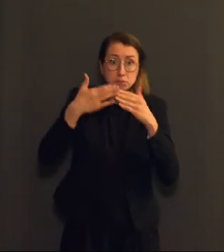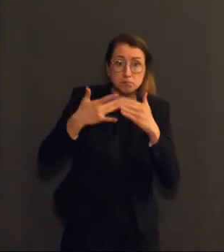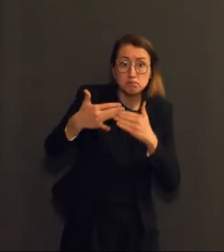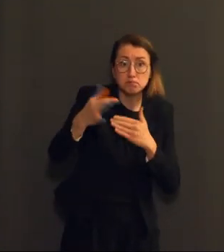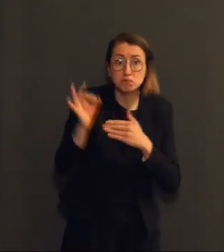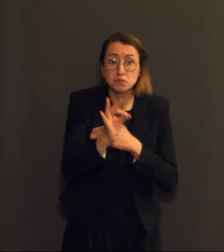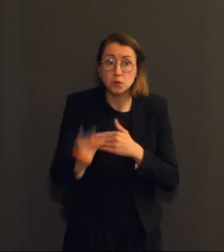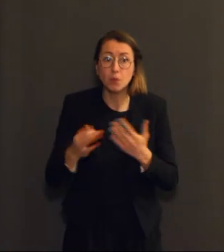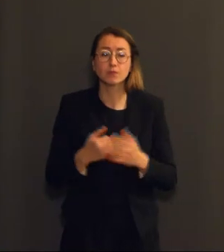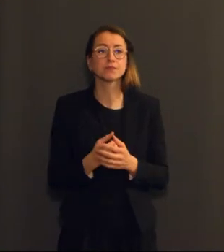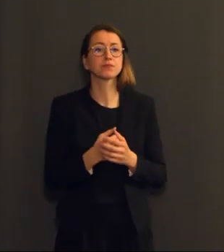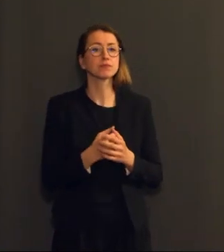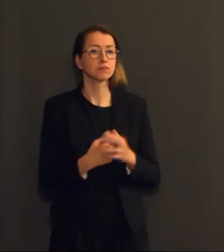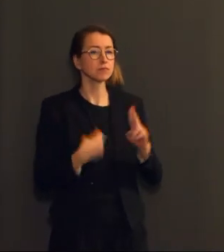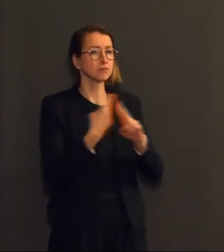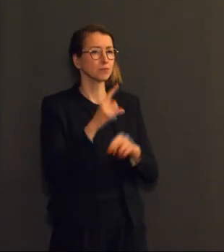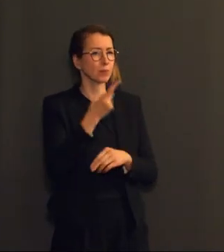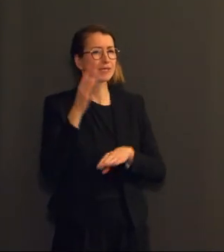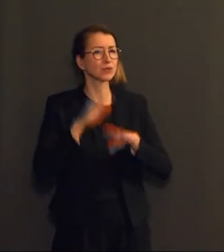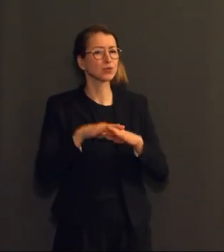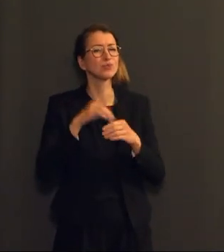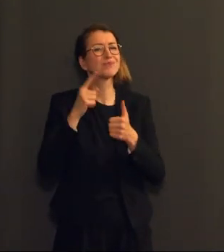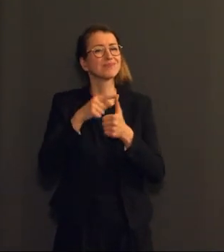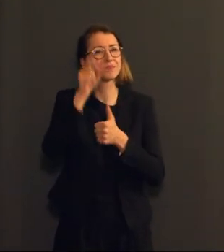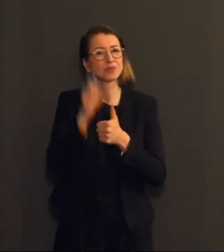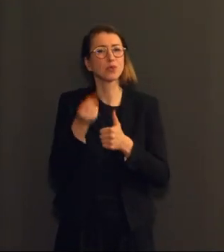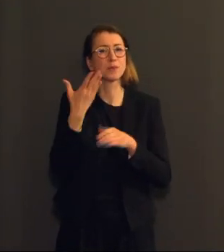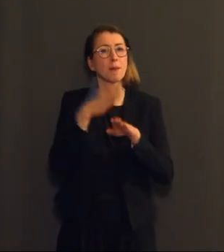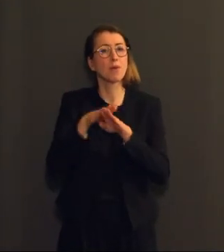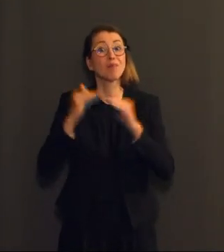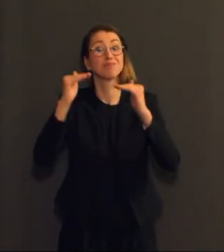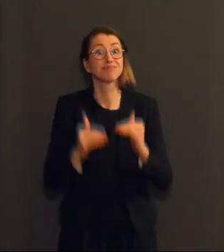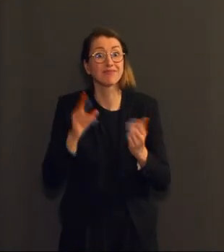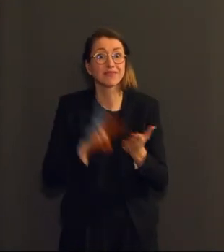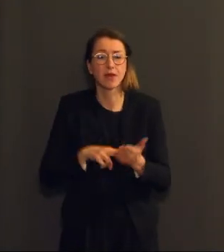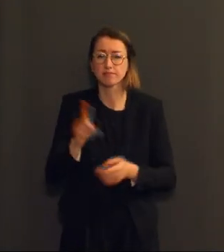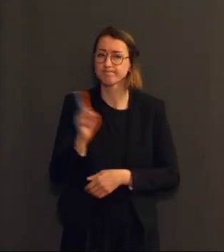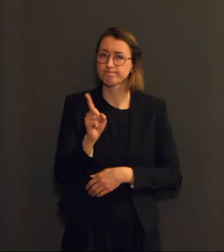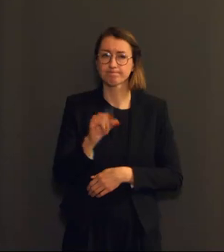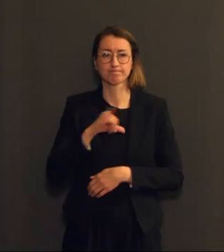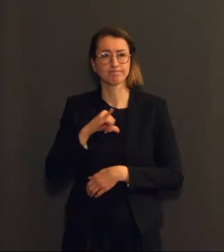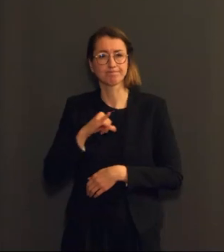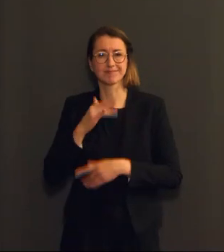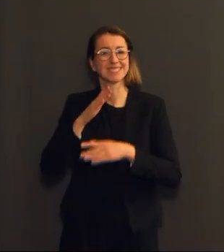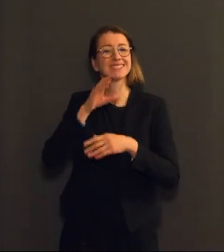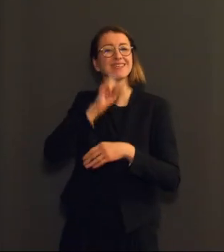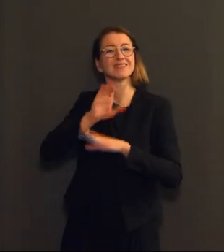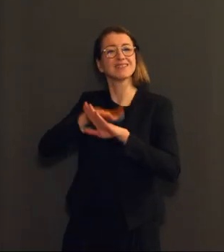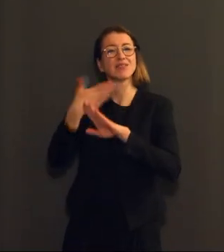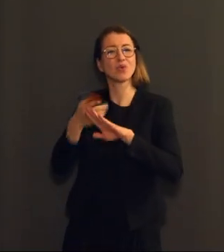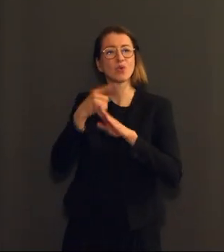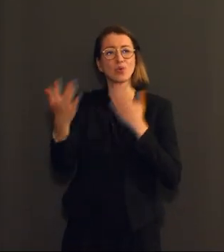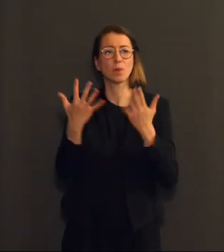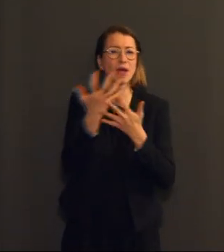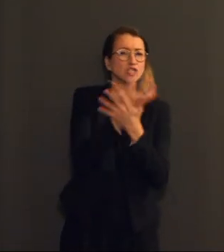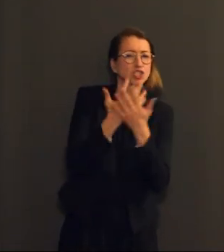d'après les statistiques actuellement disponibles à Cienzano, nous montre une certaine stabilisation. On est dans les limites de la